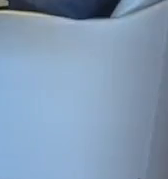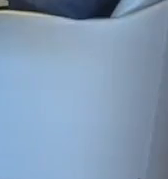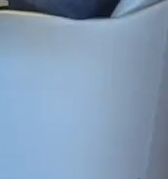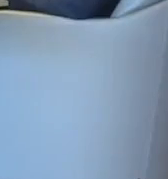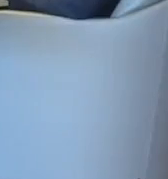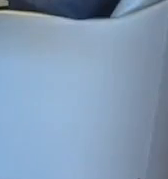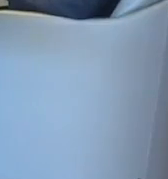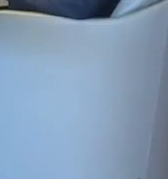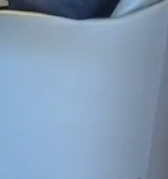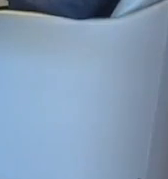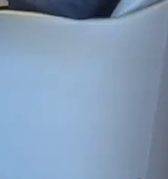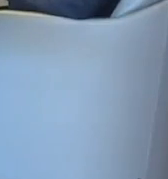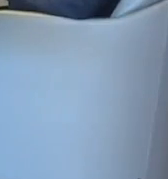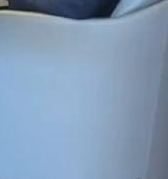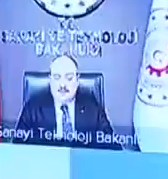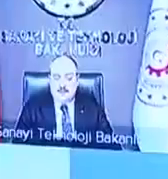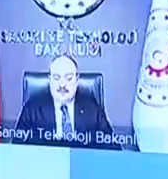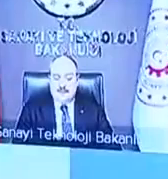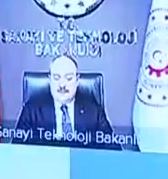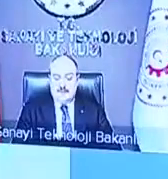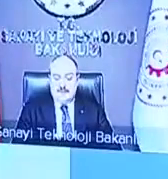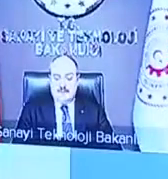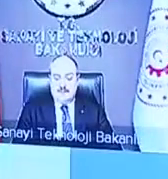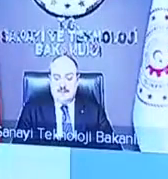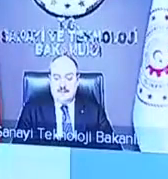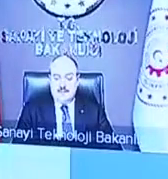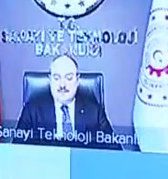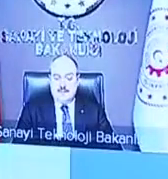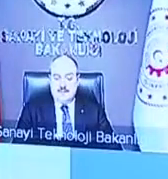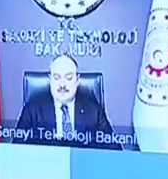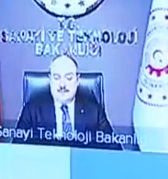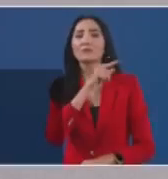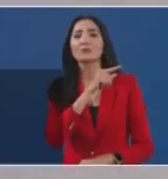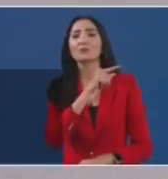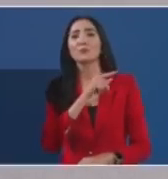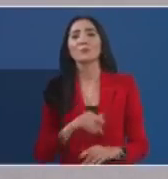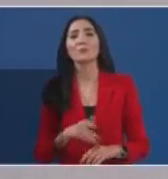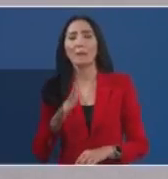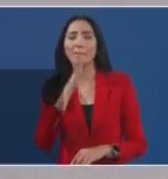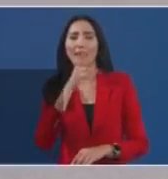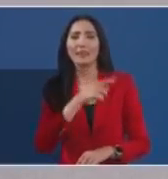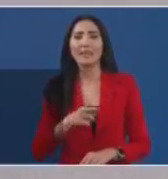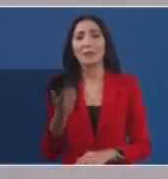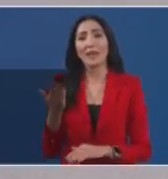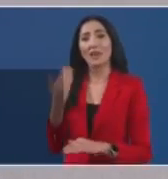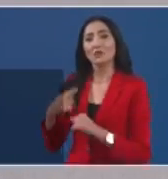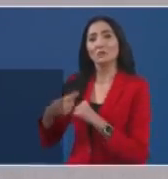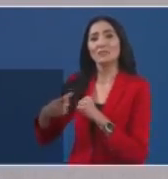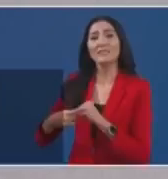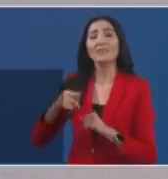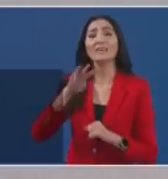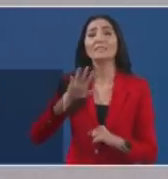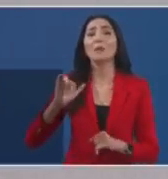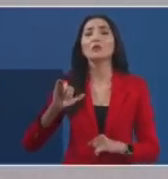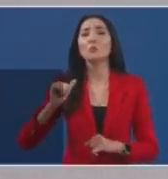Erman Al sana inansın Bu çalışmalar Şimdi Has Karaosmanoğlu yıkılmasıyla en full Face Face bilindiği gibi geçtiğimiz hafta